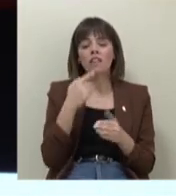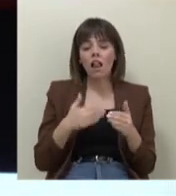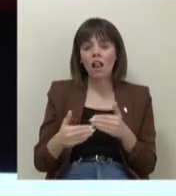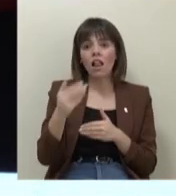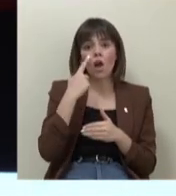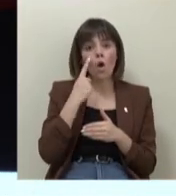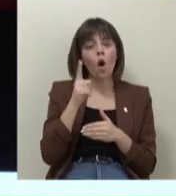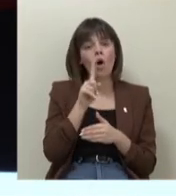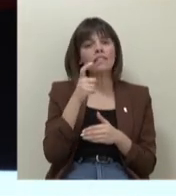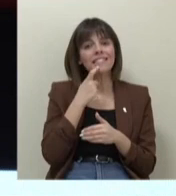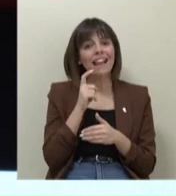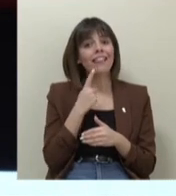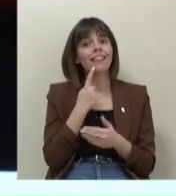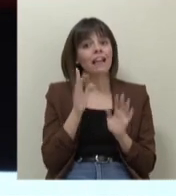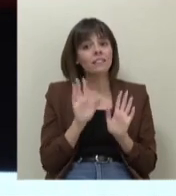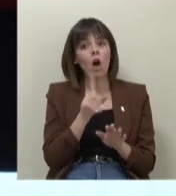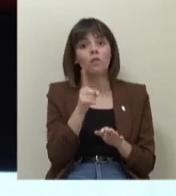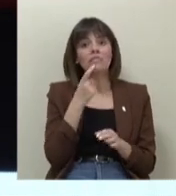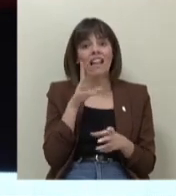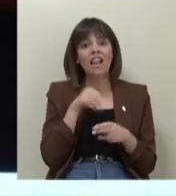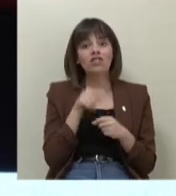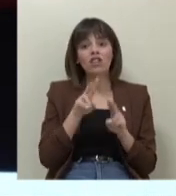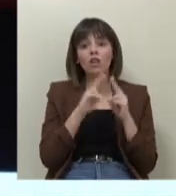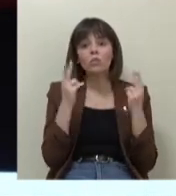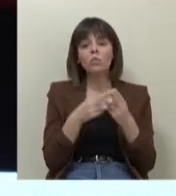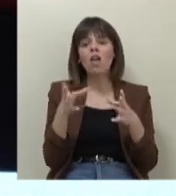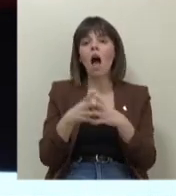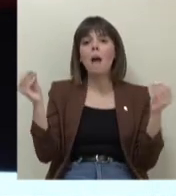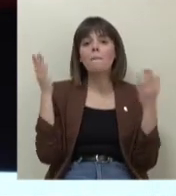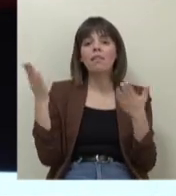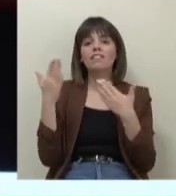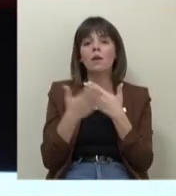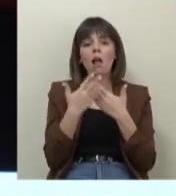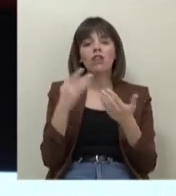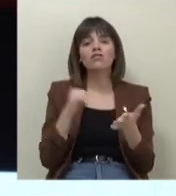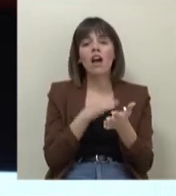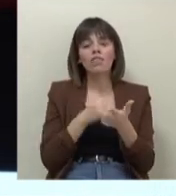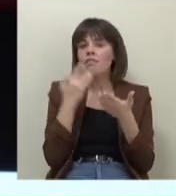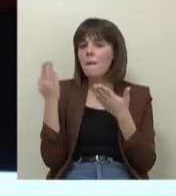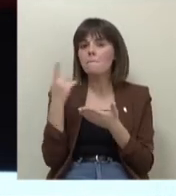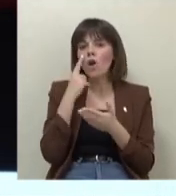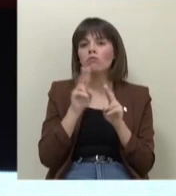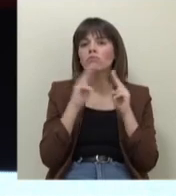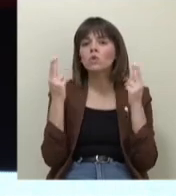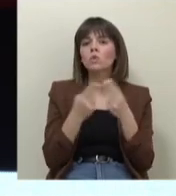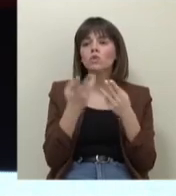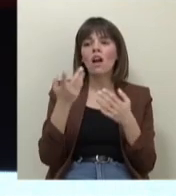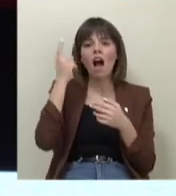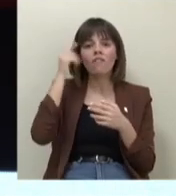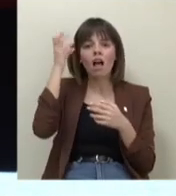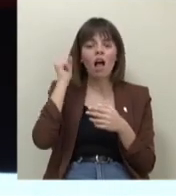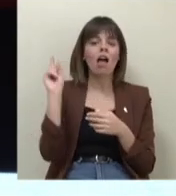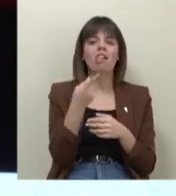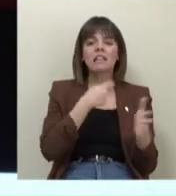iyi gelebilir 10 sene derseniz 10 senede dünyayı kaybedersiniz. Maraş, Gaziantep'i dünya